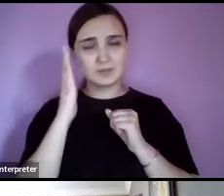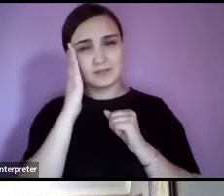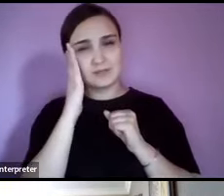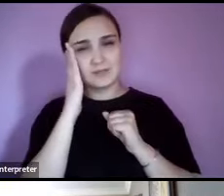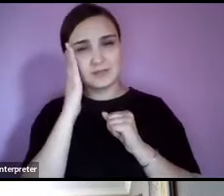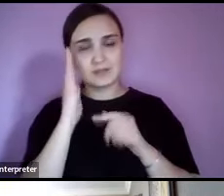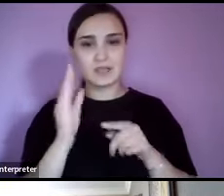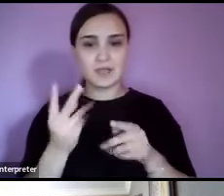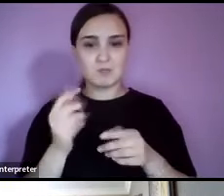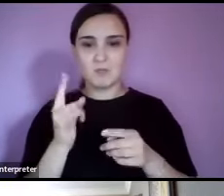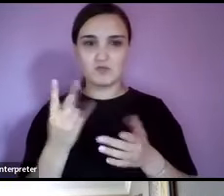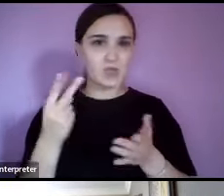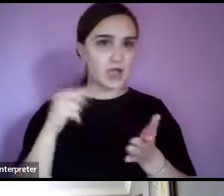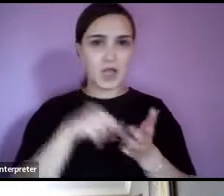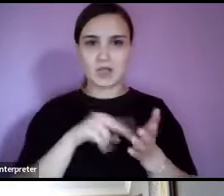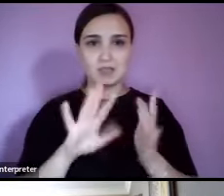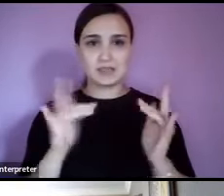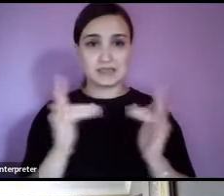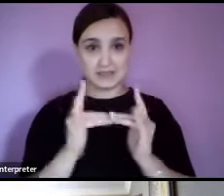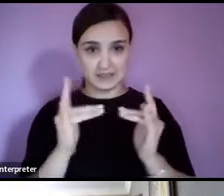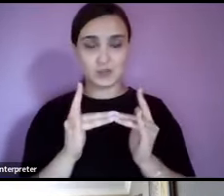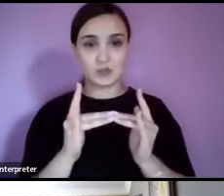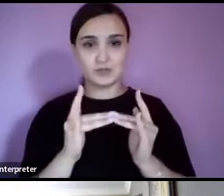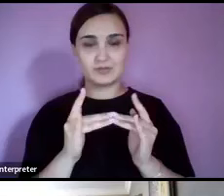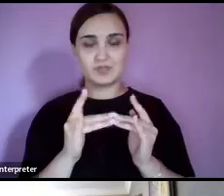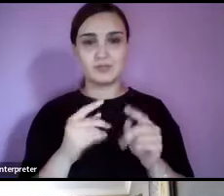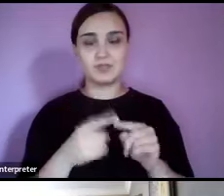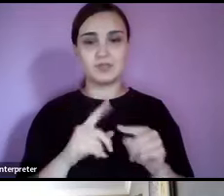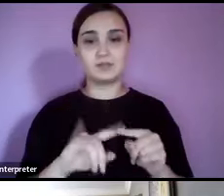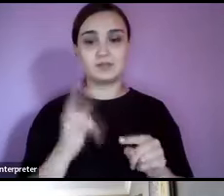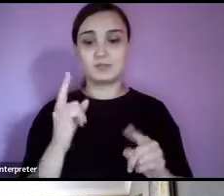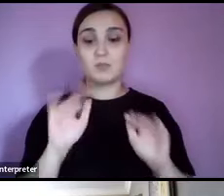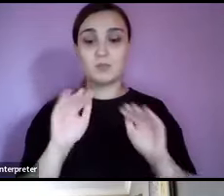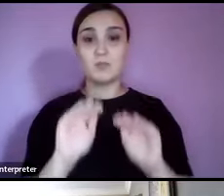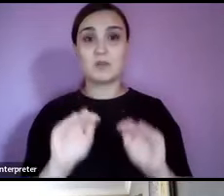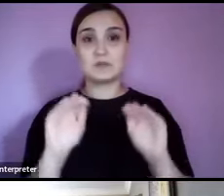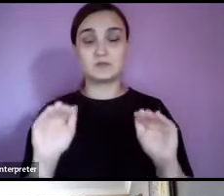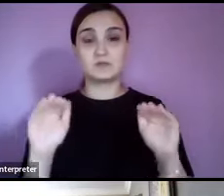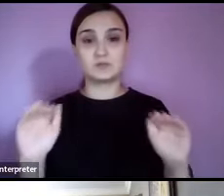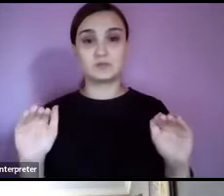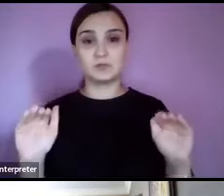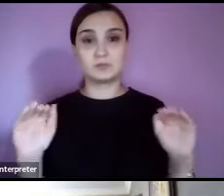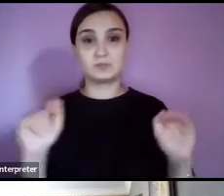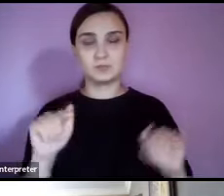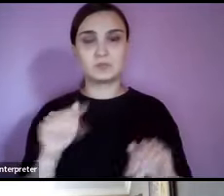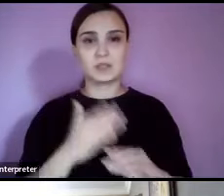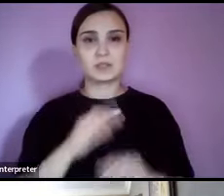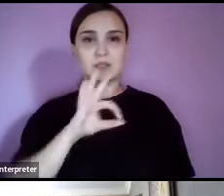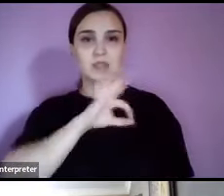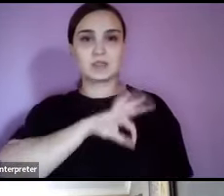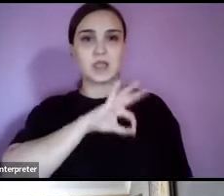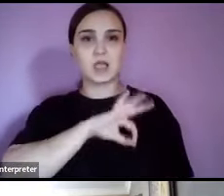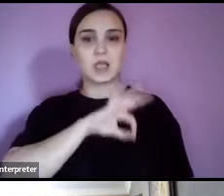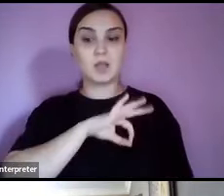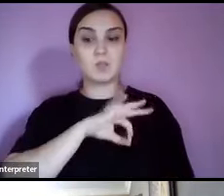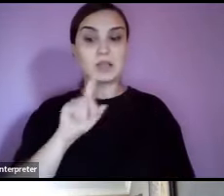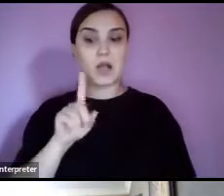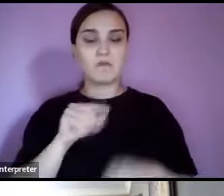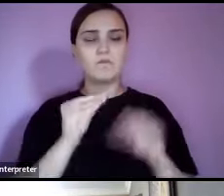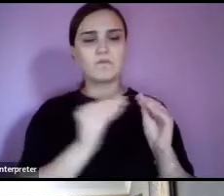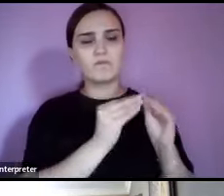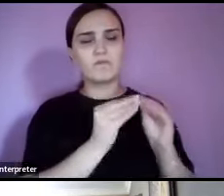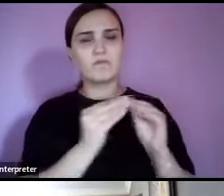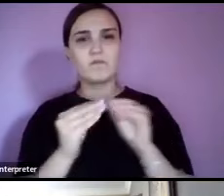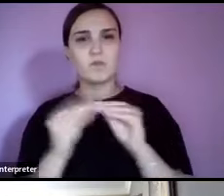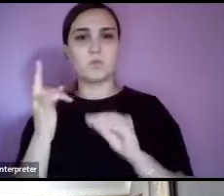მანამდე არ ადგეს საწოლიდან, თუმცა ეს ბავშვებიც კი სარგებელს ღებულობენ რუტინის არსებობით, იმიტომ რომ მერე